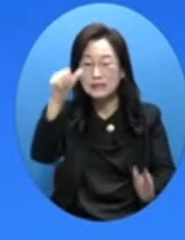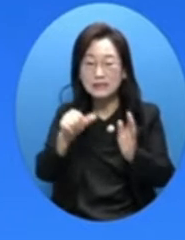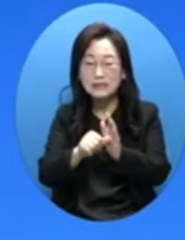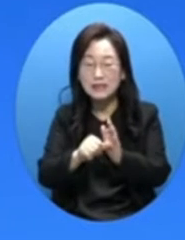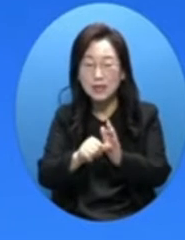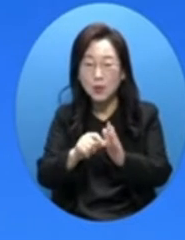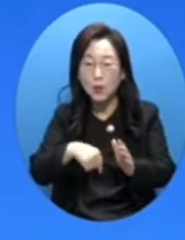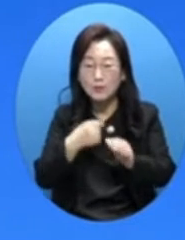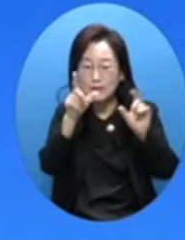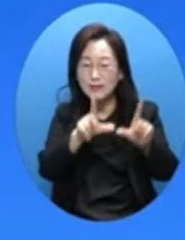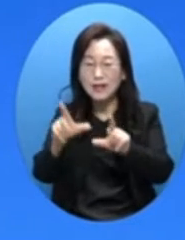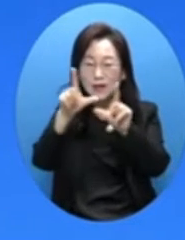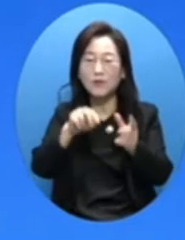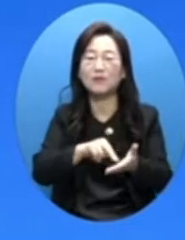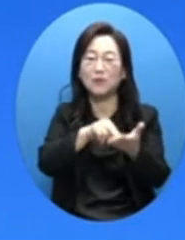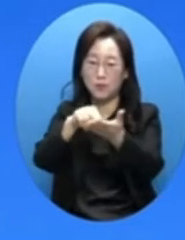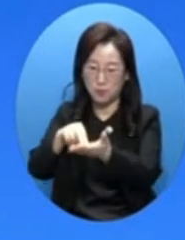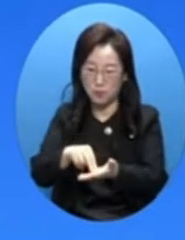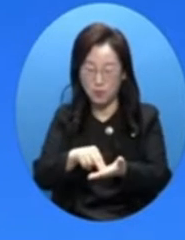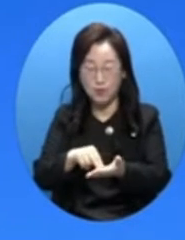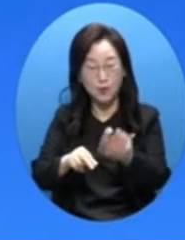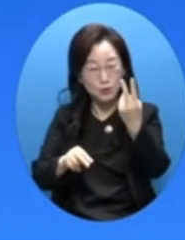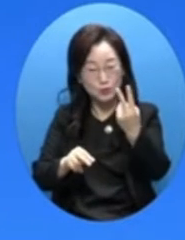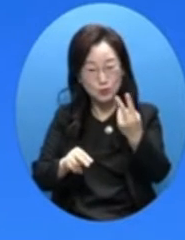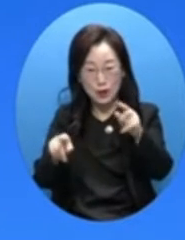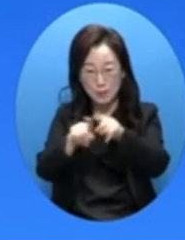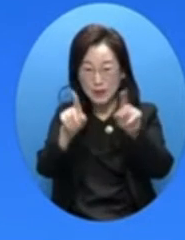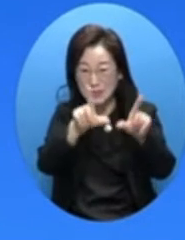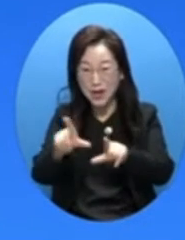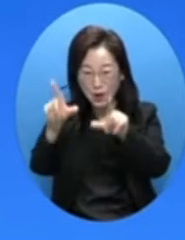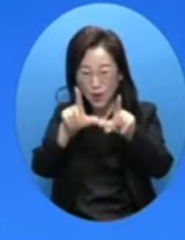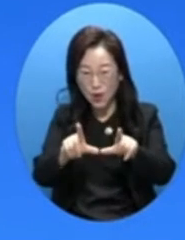살면 외롭고 둘이 살면 괴로운 거예요.